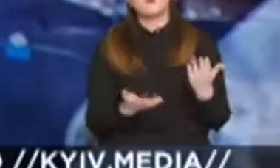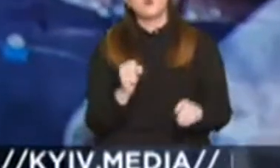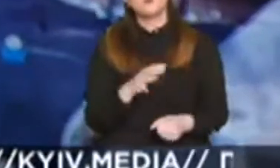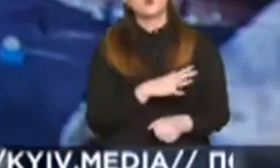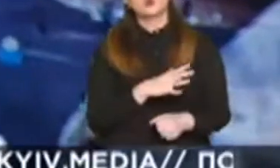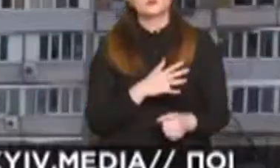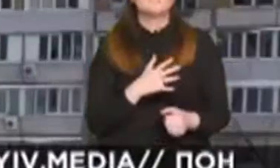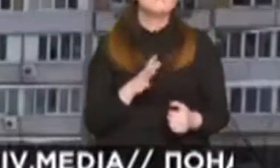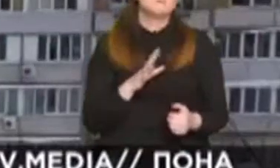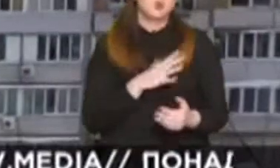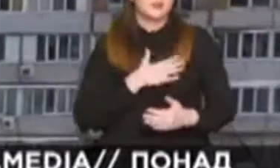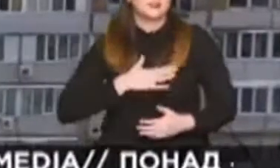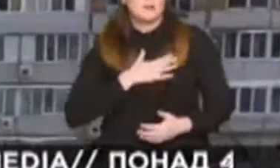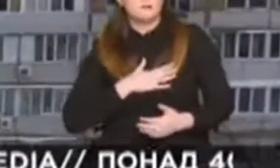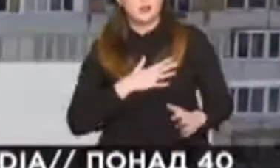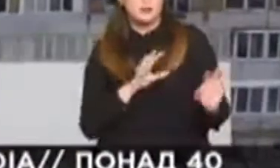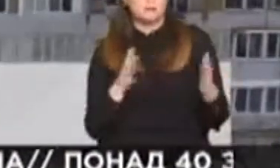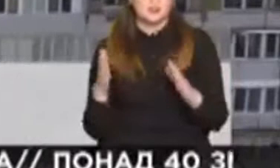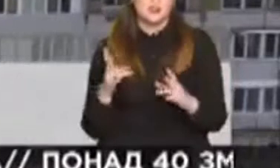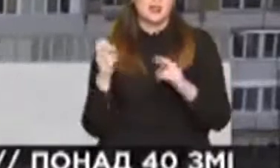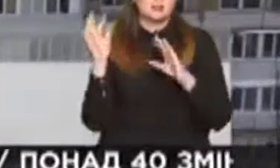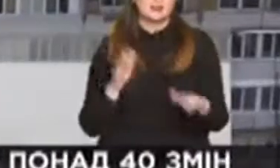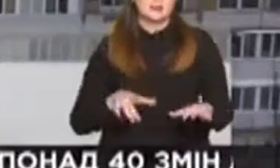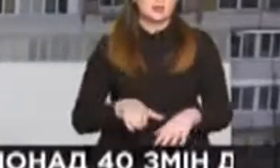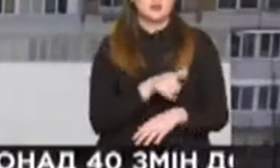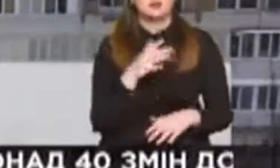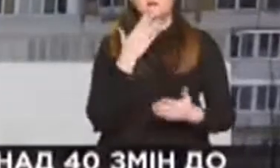може, зазнали неприємних пригод на засніжених дорогах і зробили